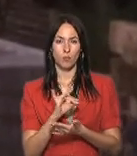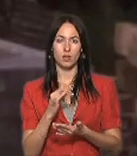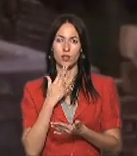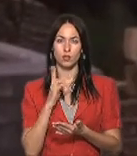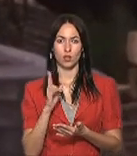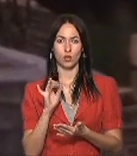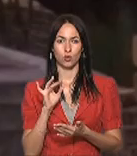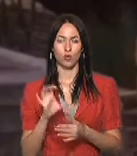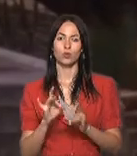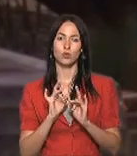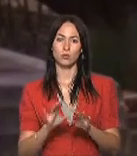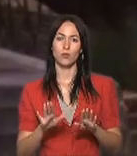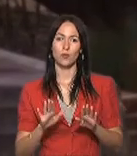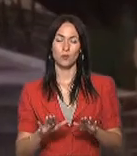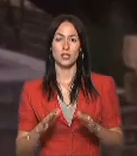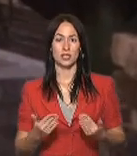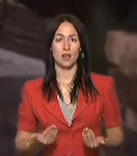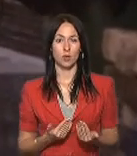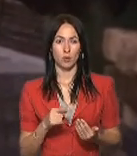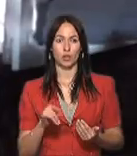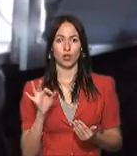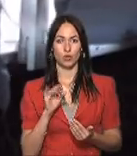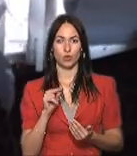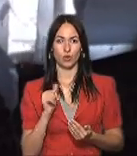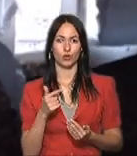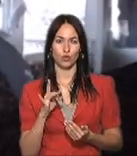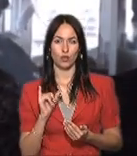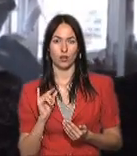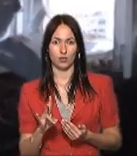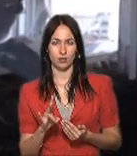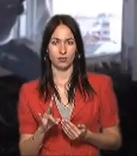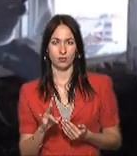«Національний корпус», розповів місцевий мешканець Олег Чогрін.